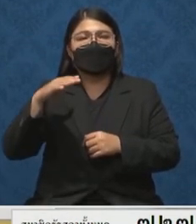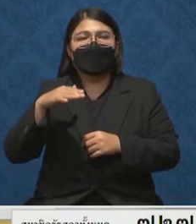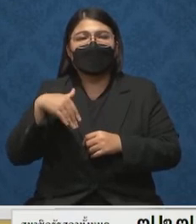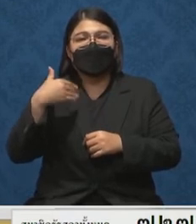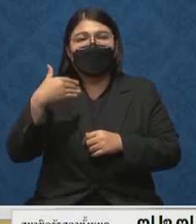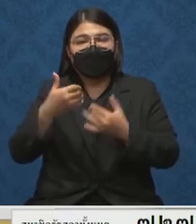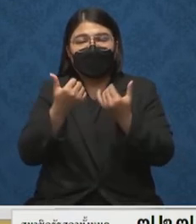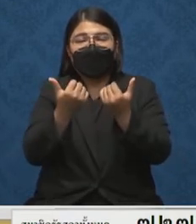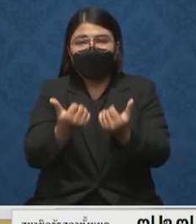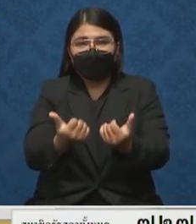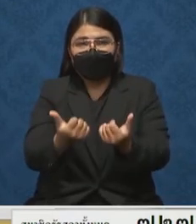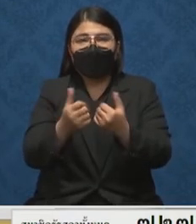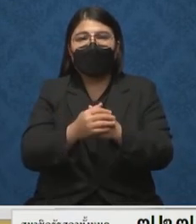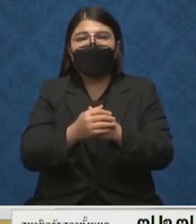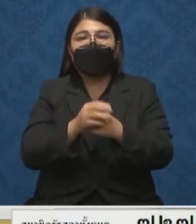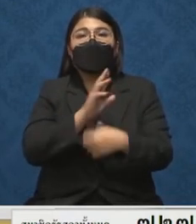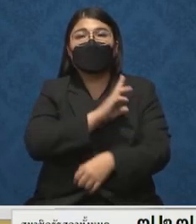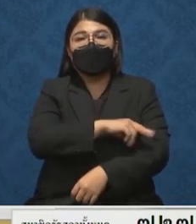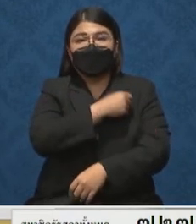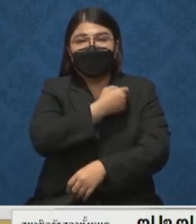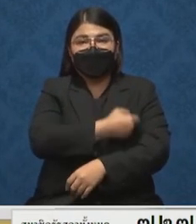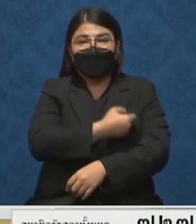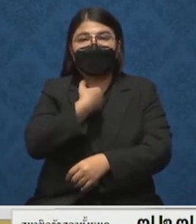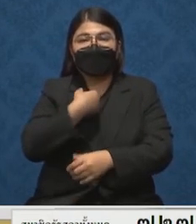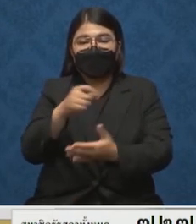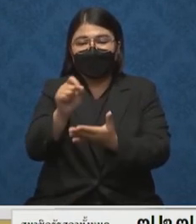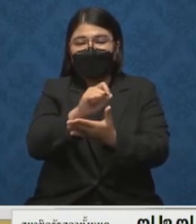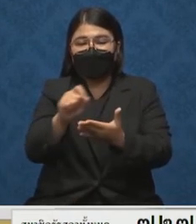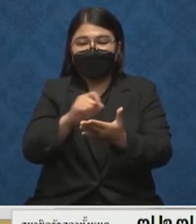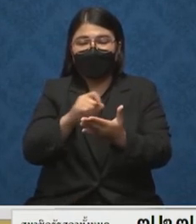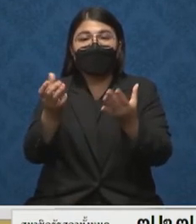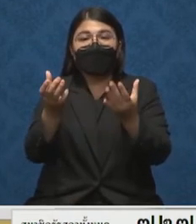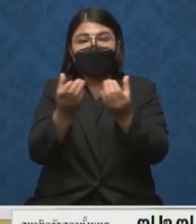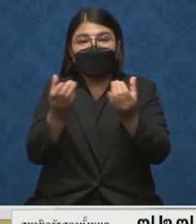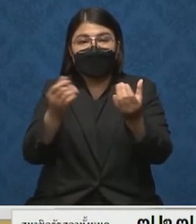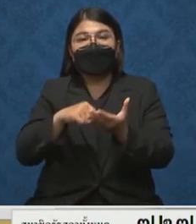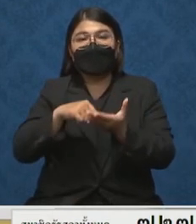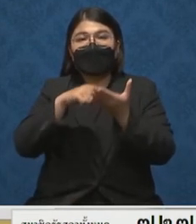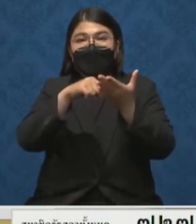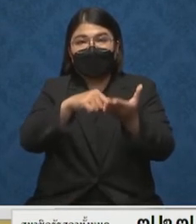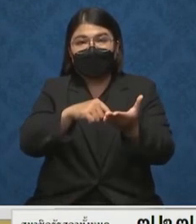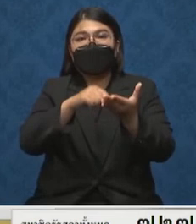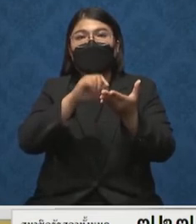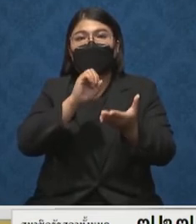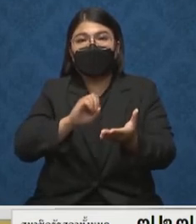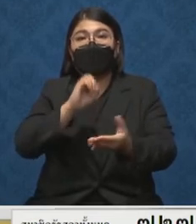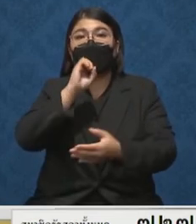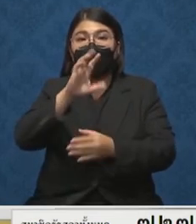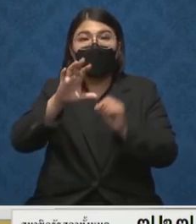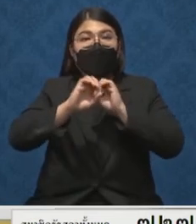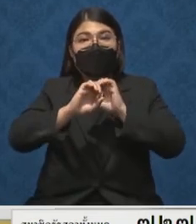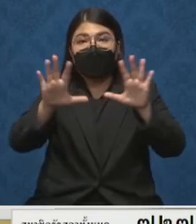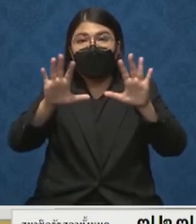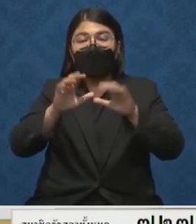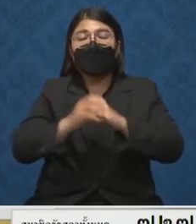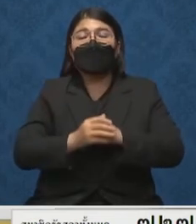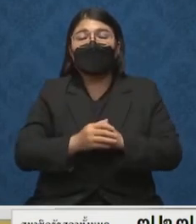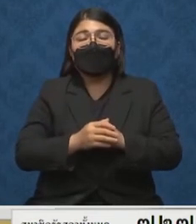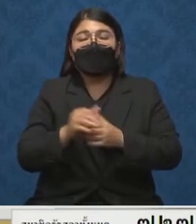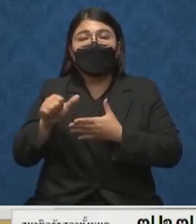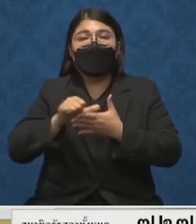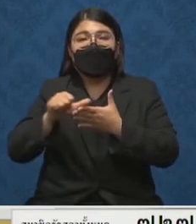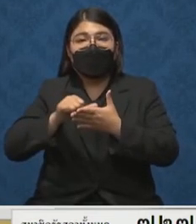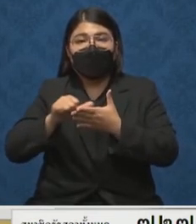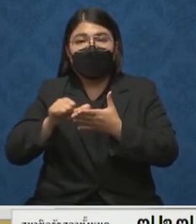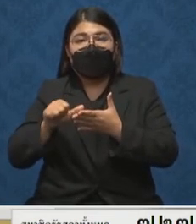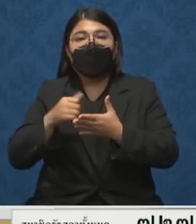นแพทยช่านสีแก้วได้เสนอร่างลำนูนโดยกำหนดให้ชัดไปเลยครับโดยให้แ้ไขเพิ่มเติมมาตราณ